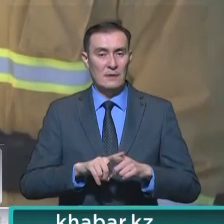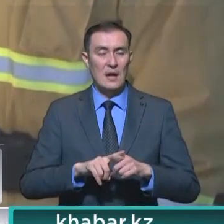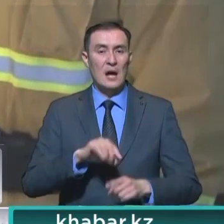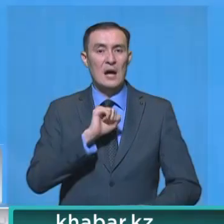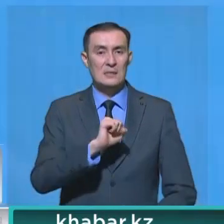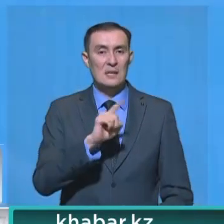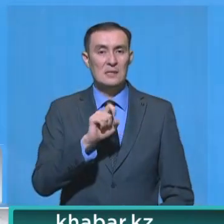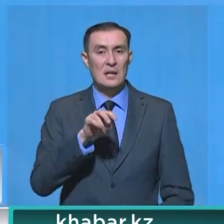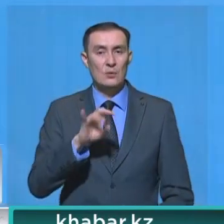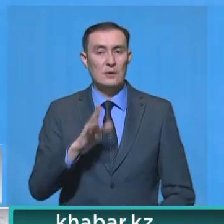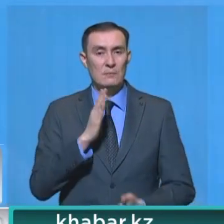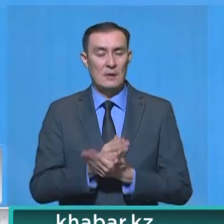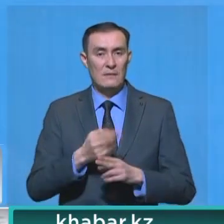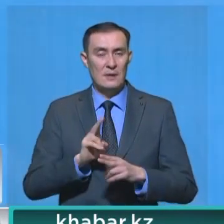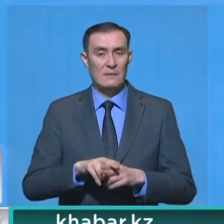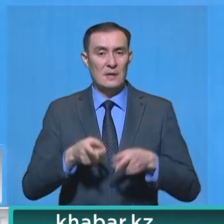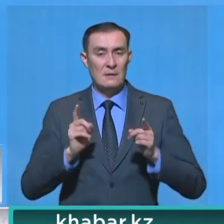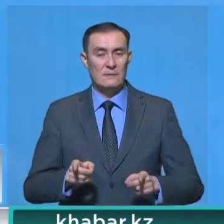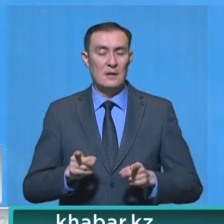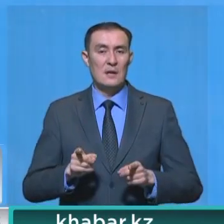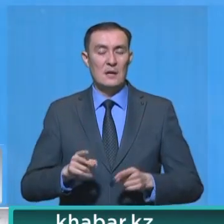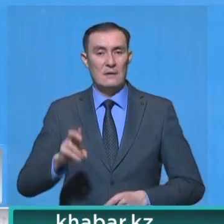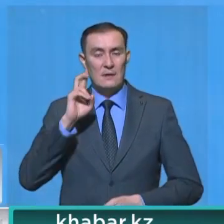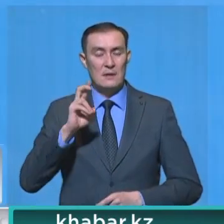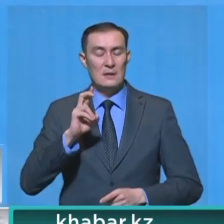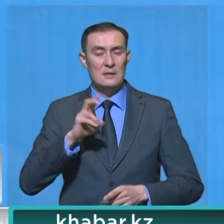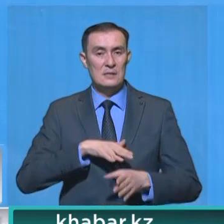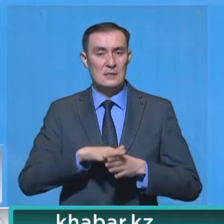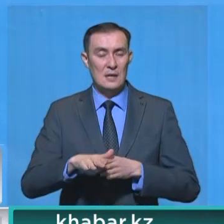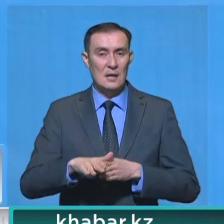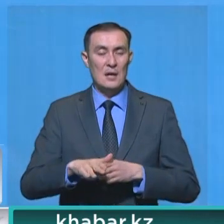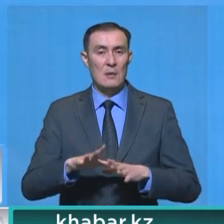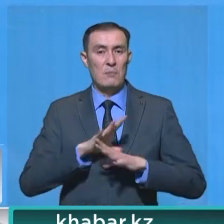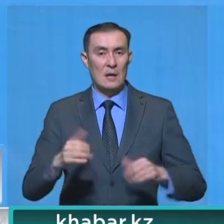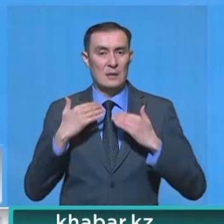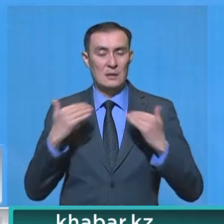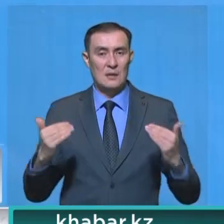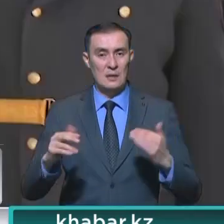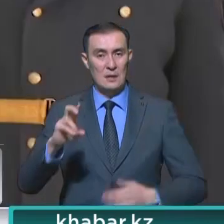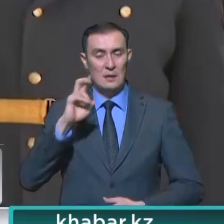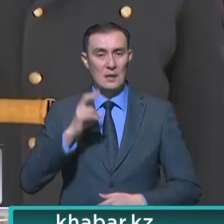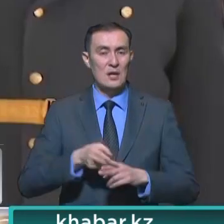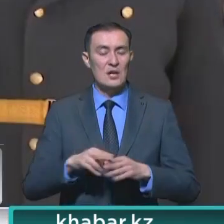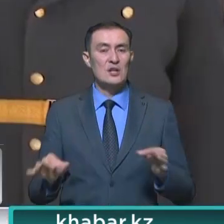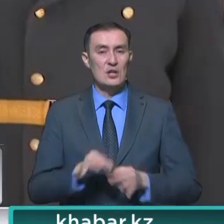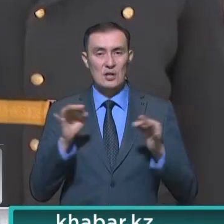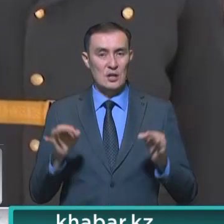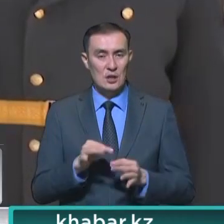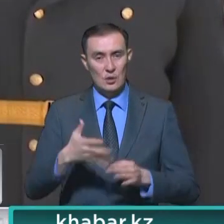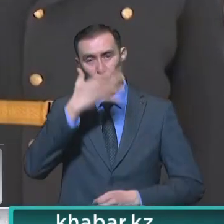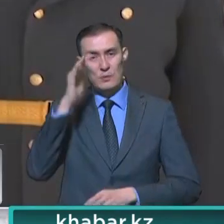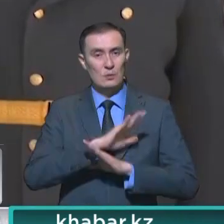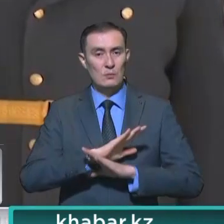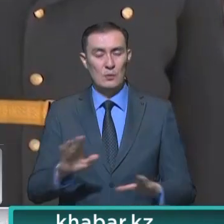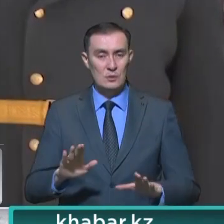Забикулин де бар. Ер есімі ел есінде, батырлардың ерлігі ешқашан